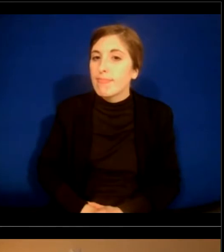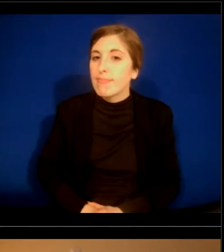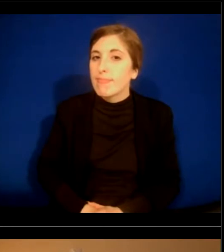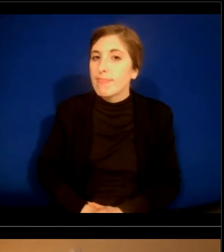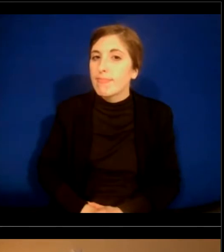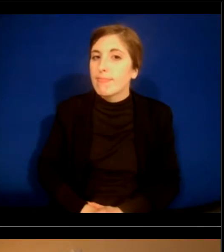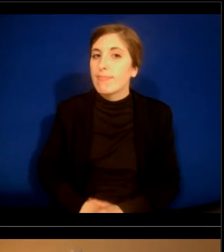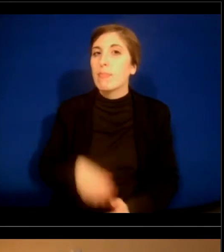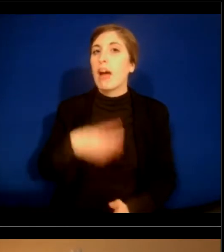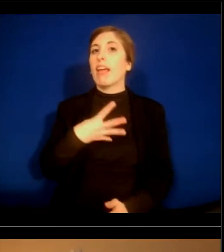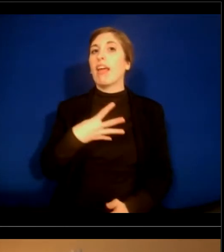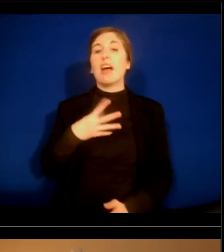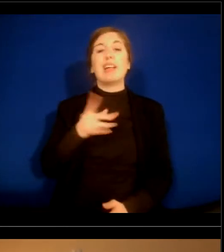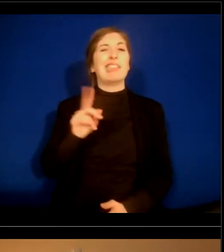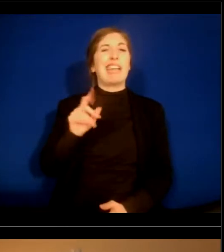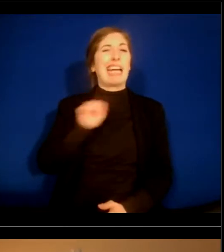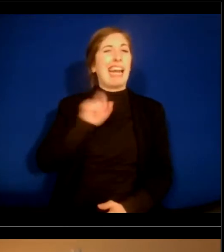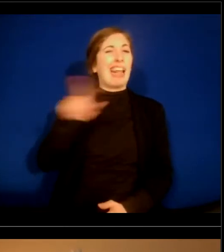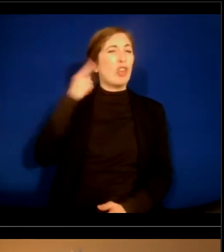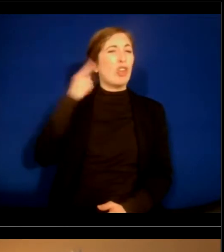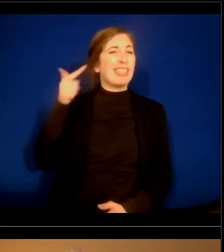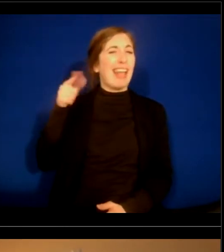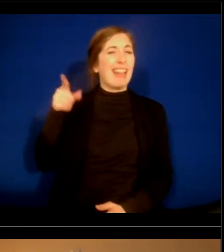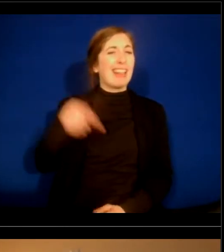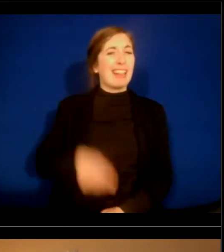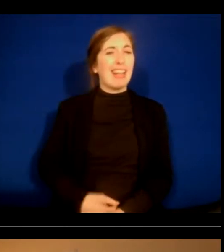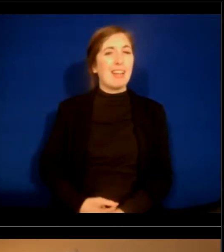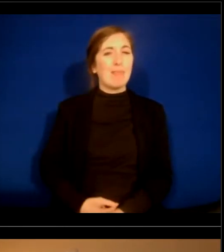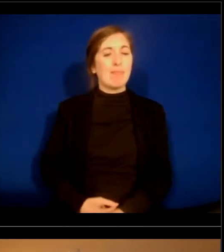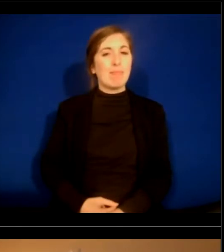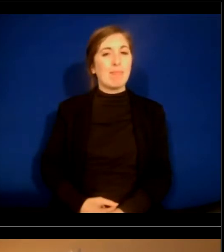No, non ci sente, credo.